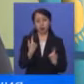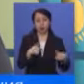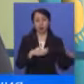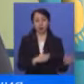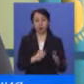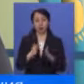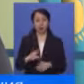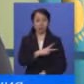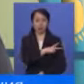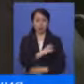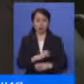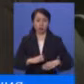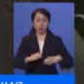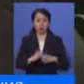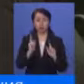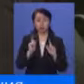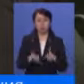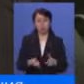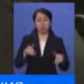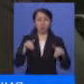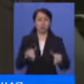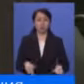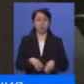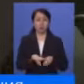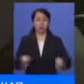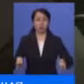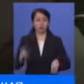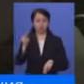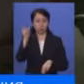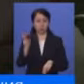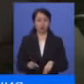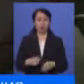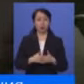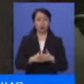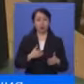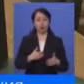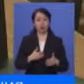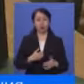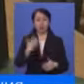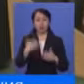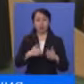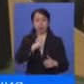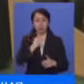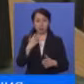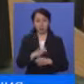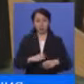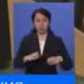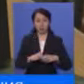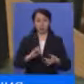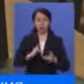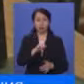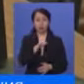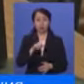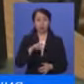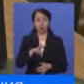организовываются дежурные классы. Согласно постановлению министерства, учащиеся предшкольного, среднего и старшего звена будут обучаться через платформы